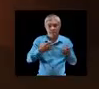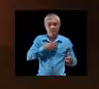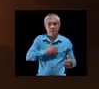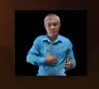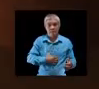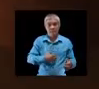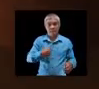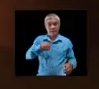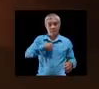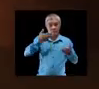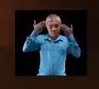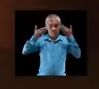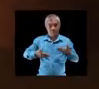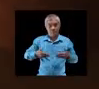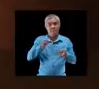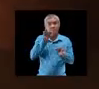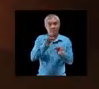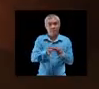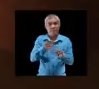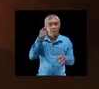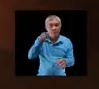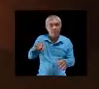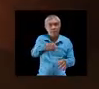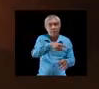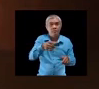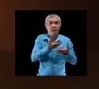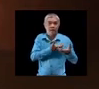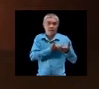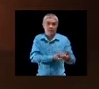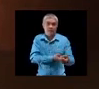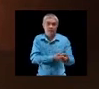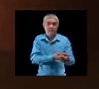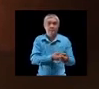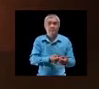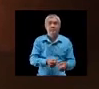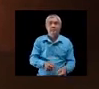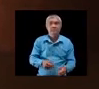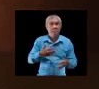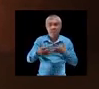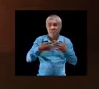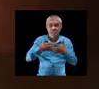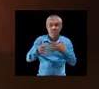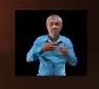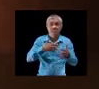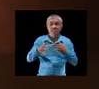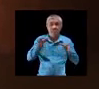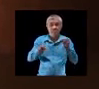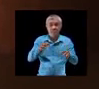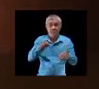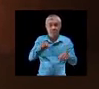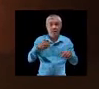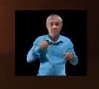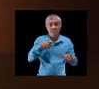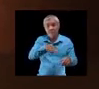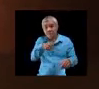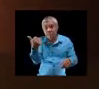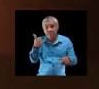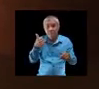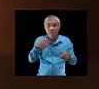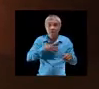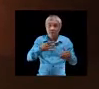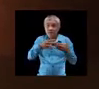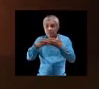Hangad ko na ako po'y maging karapat-dapat sa inyong pagtitiwala. Kayon man, kung iba ang